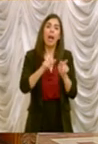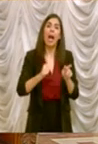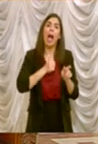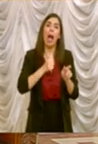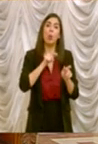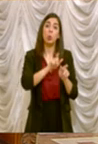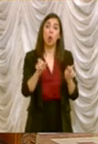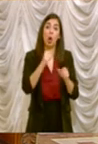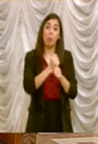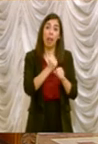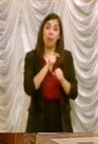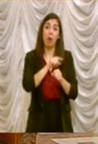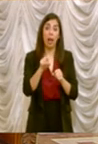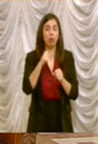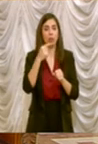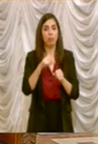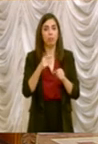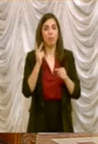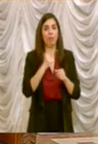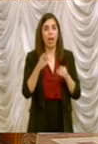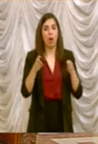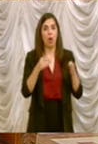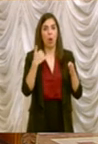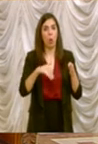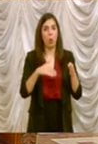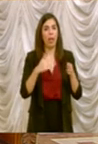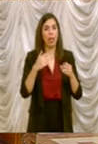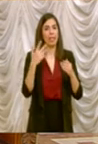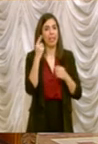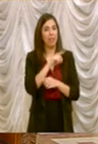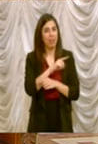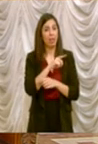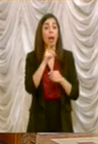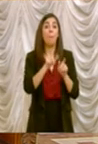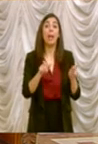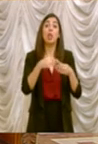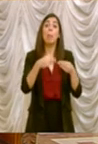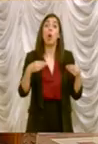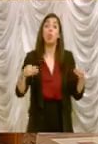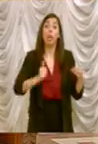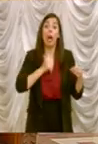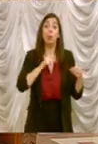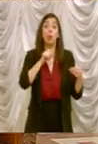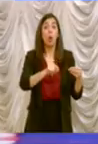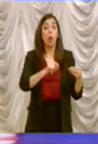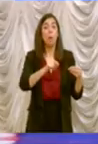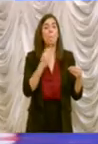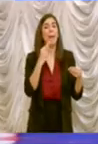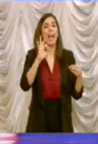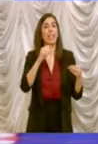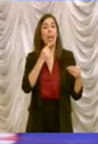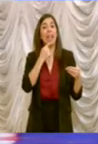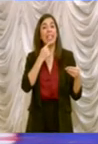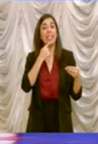anche che un settore in grande sofferenza prevediamo ai professionisti agli autonomi quelli scritti in particolare alla gestione